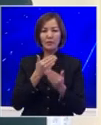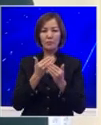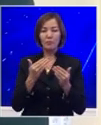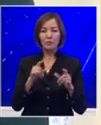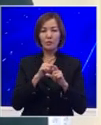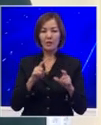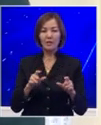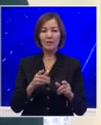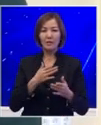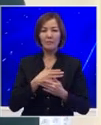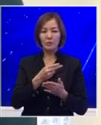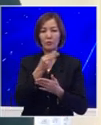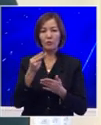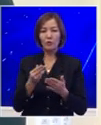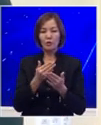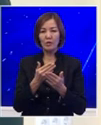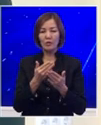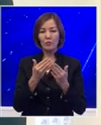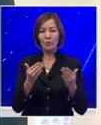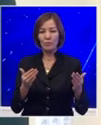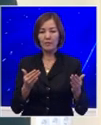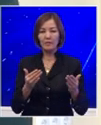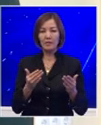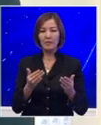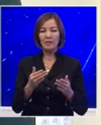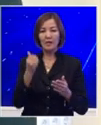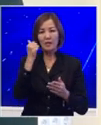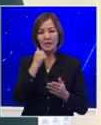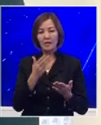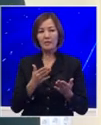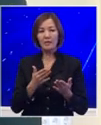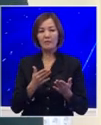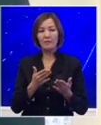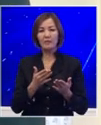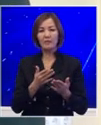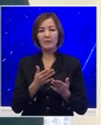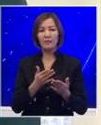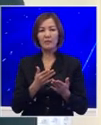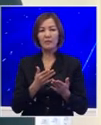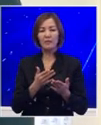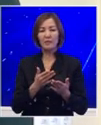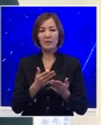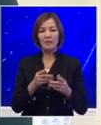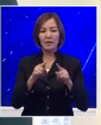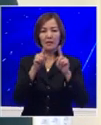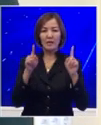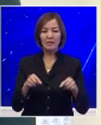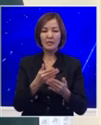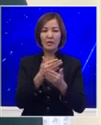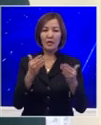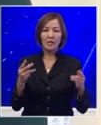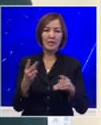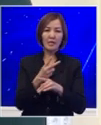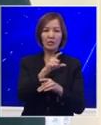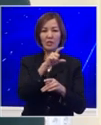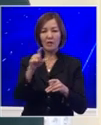атты суретшілер көрмесінің және оның ішіндегі қарттарымыз, зейнеткер суретшілеріміздің картиналары галереямыздың екінші